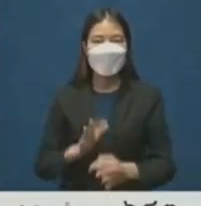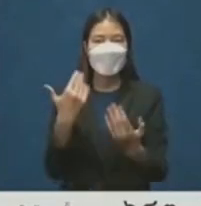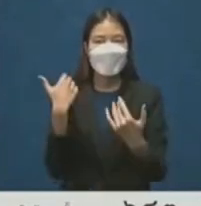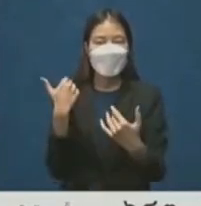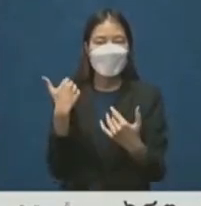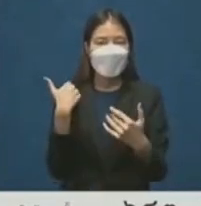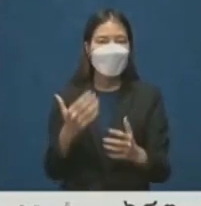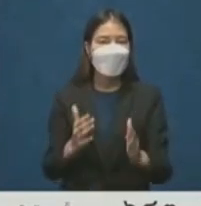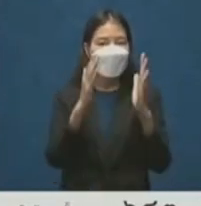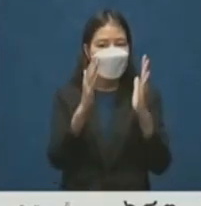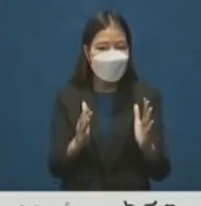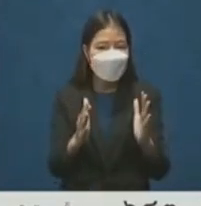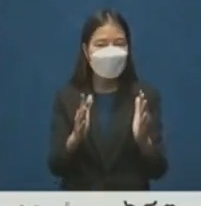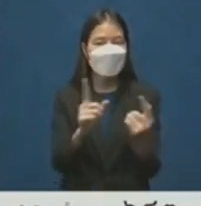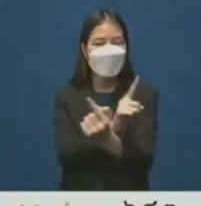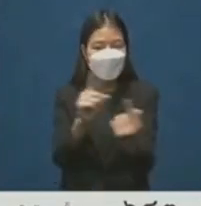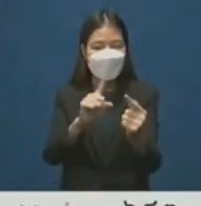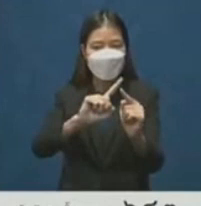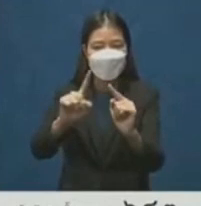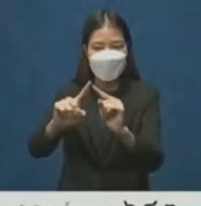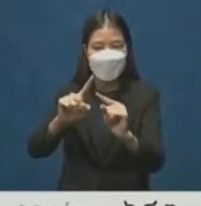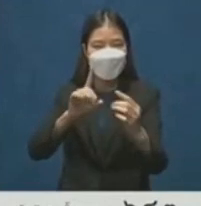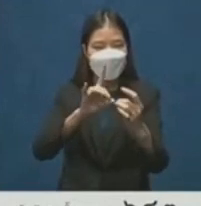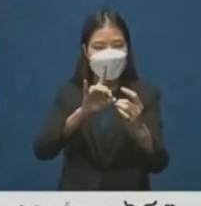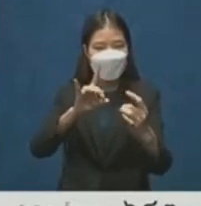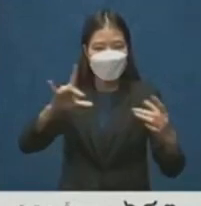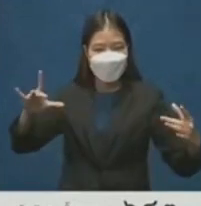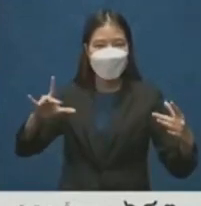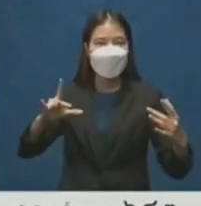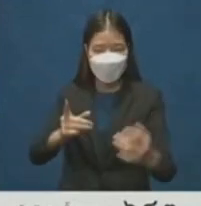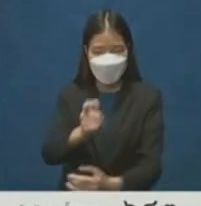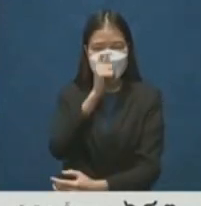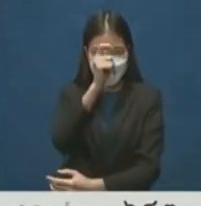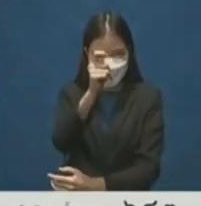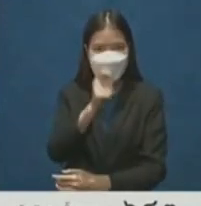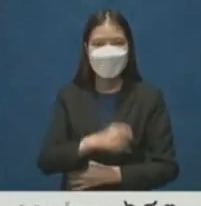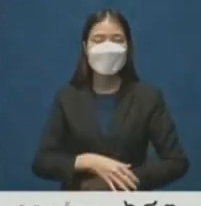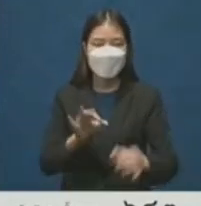ที่จะต้องอยู่ในวัตถุประสงค์และเป้าหมายของการเขียนวัตถุประสงค์การศึกษาท่านประธานครับ